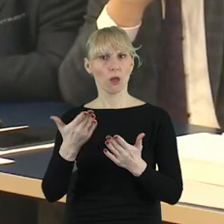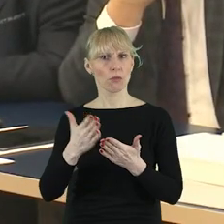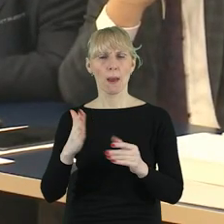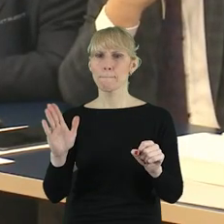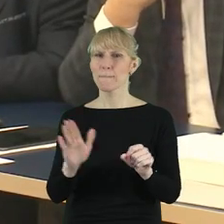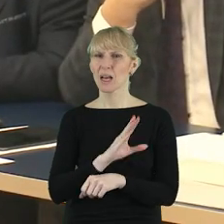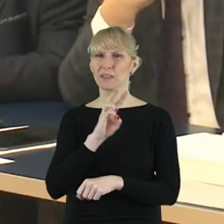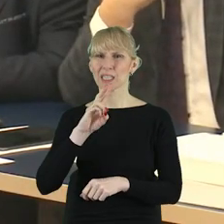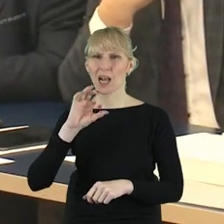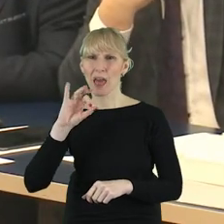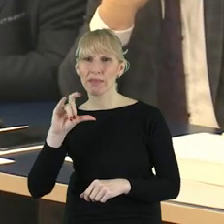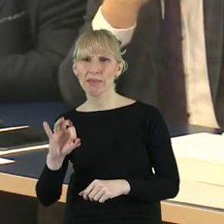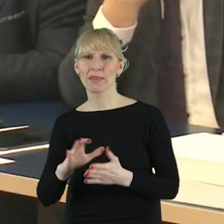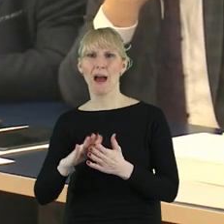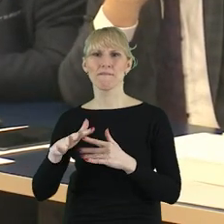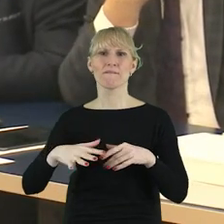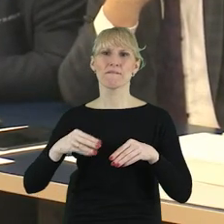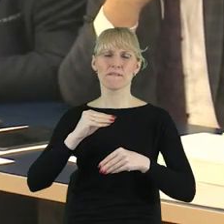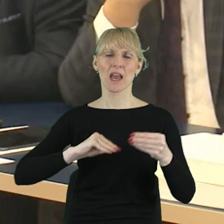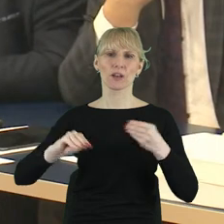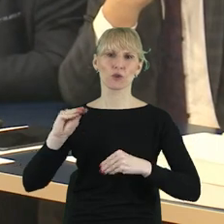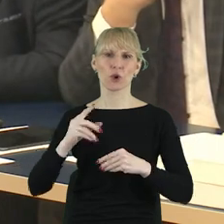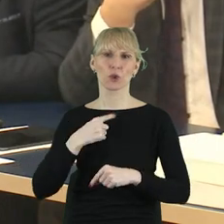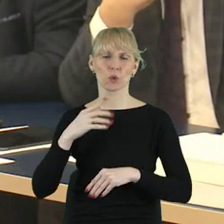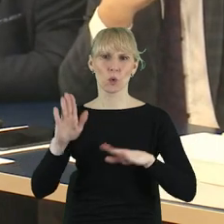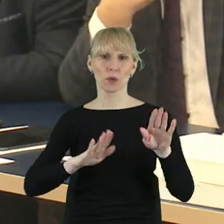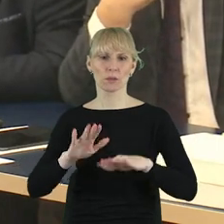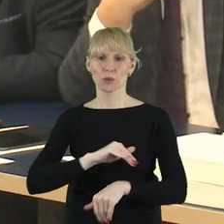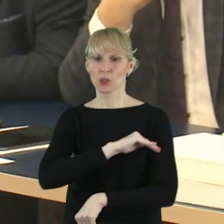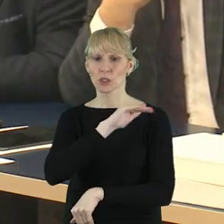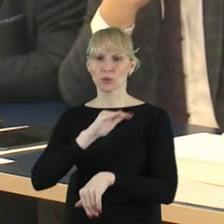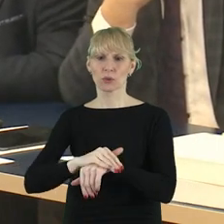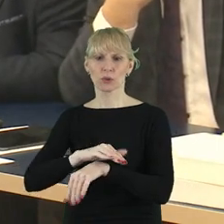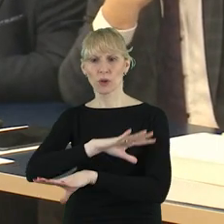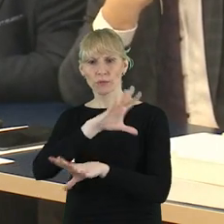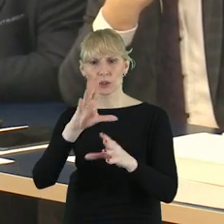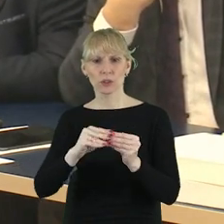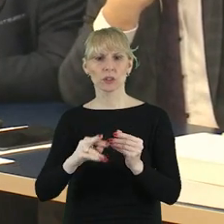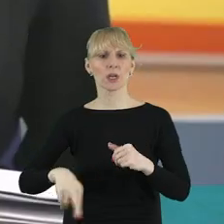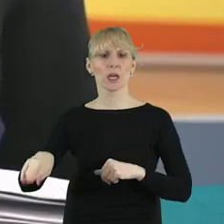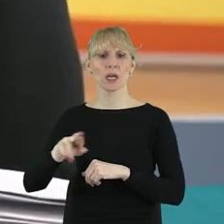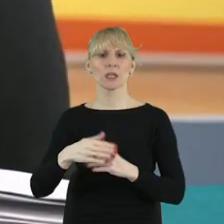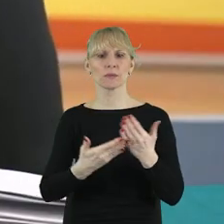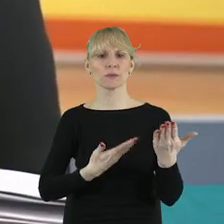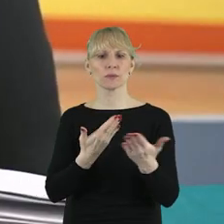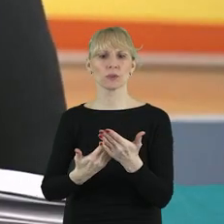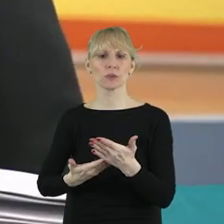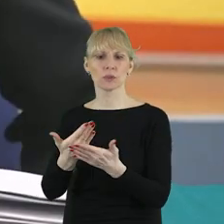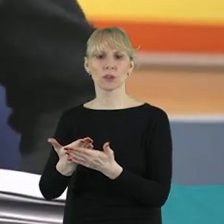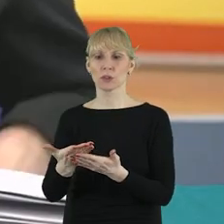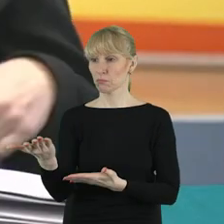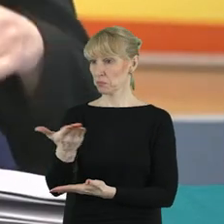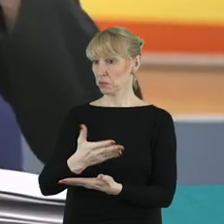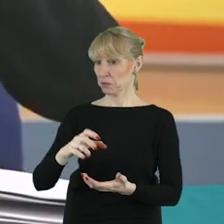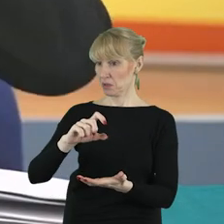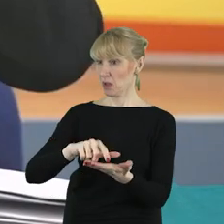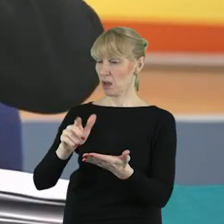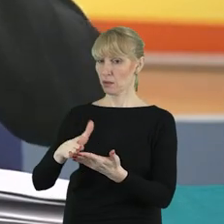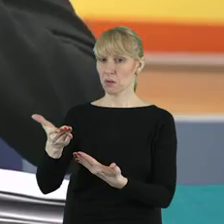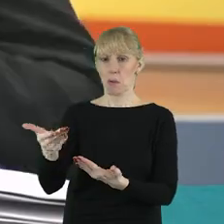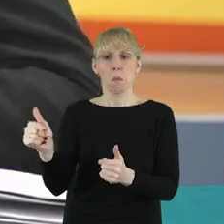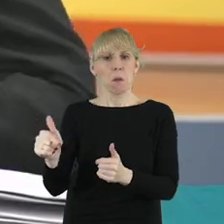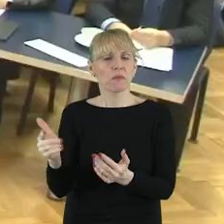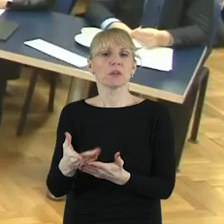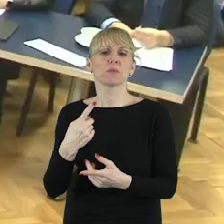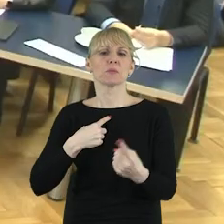wszystkich radnych wnioskodawców. Czyli jeżeli radni wnioskodawcy są na sali, to tak on powinien być przegłosowany, tak? Bo oni mogą wtedy wyrazić zgodę